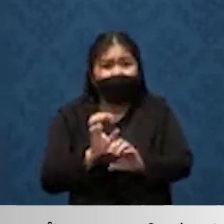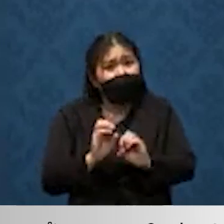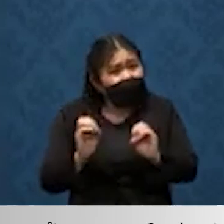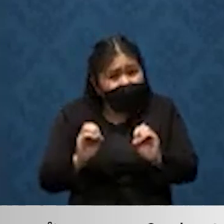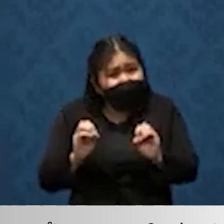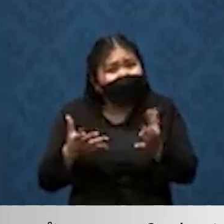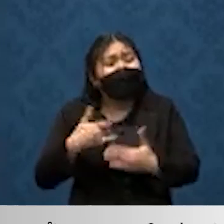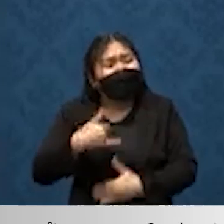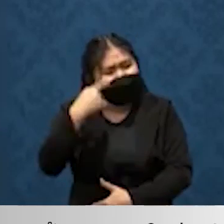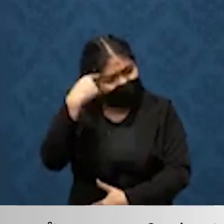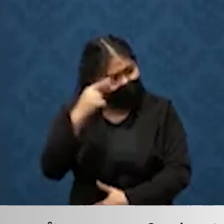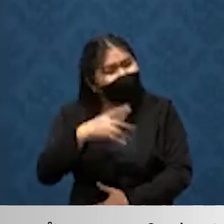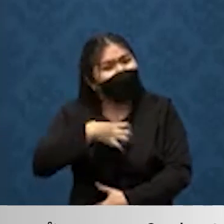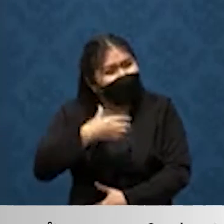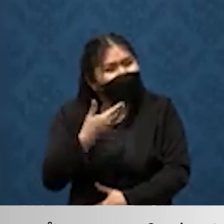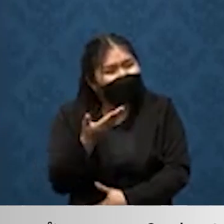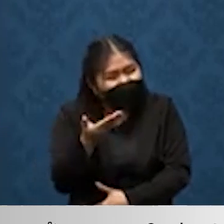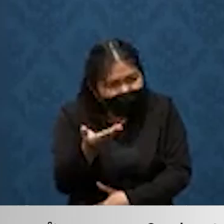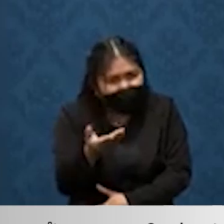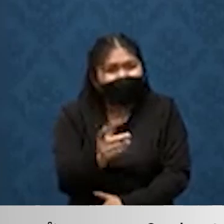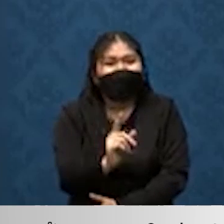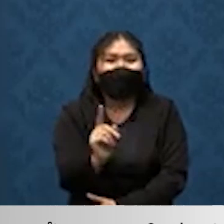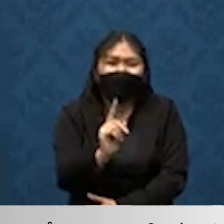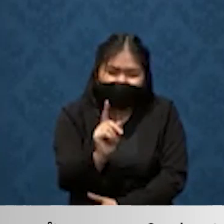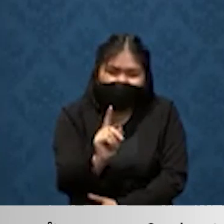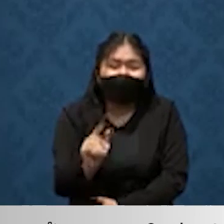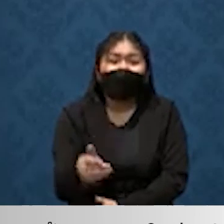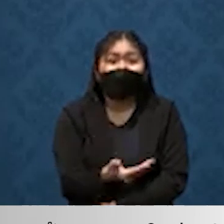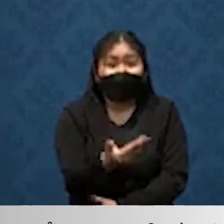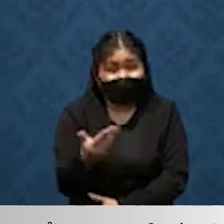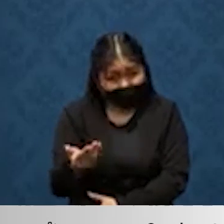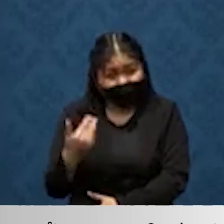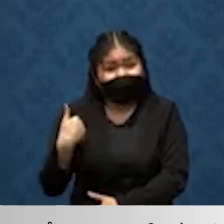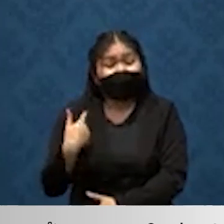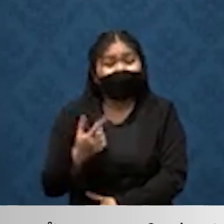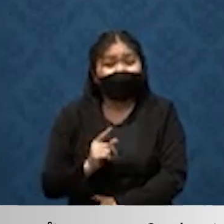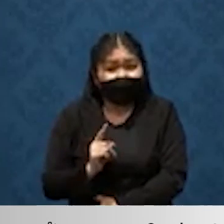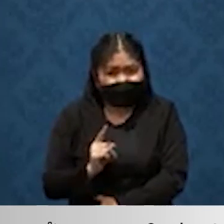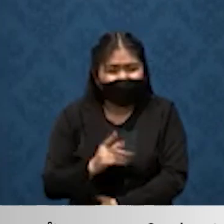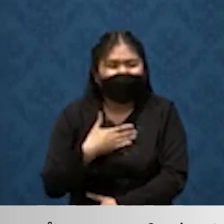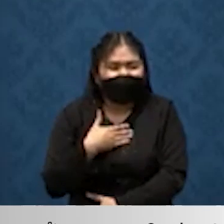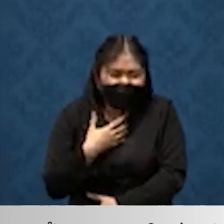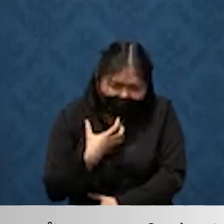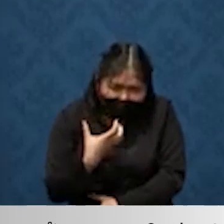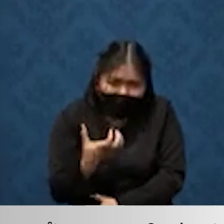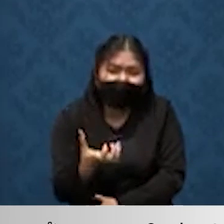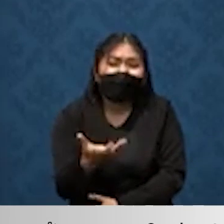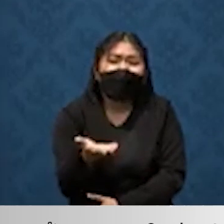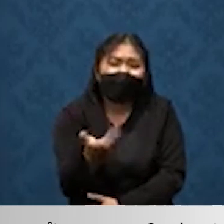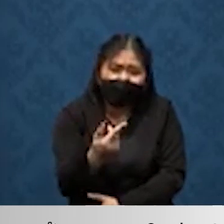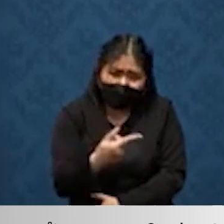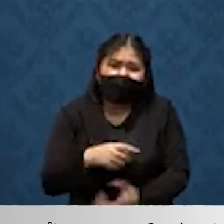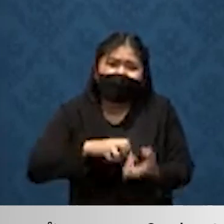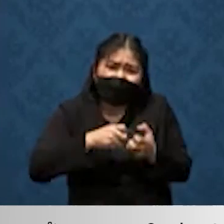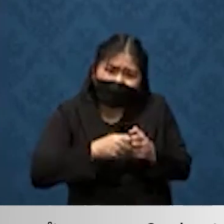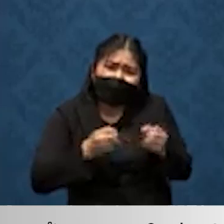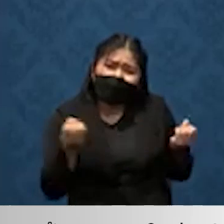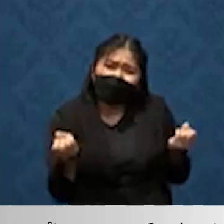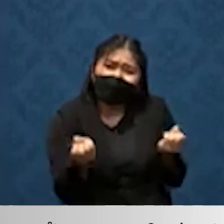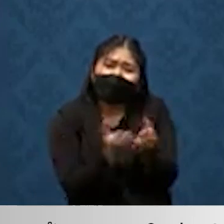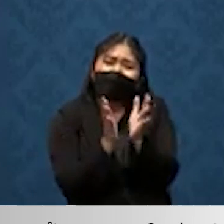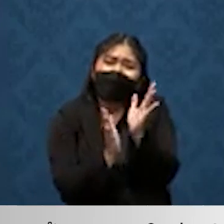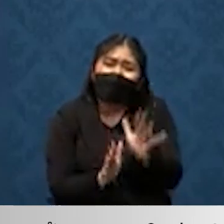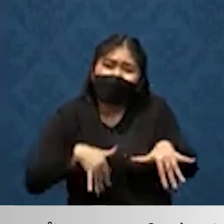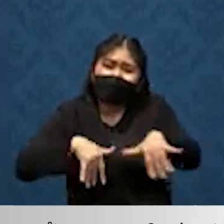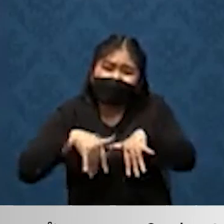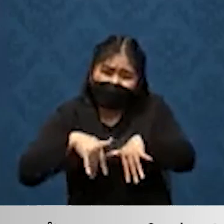ึงกกอบเรีนมาเพื่อขอความกรุณาจากธ่ประทานสาภาหผู้แทรลาสดอนได้โปรด นำปัญหาความเดิดร้อนของพี่